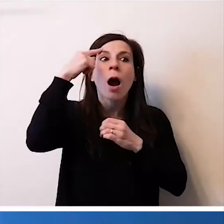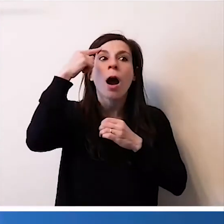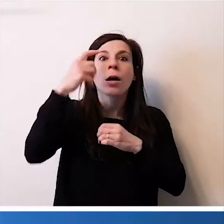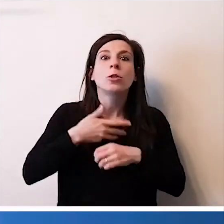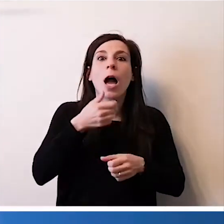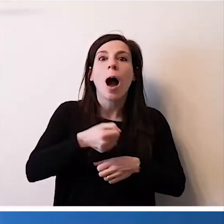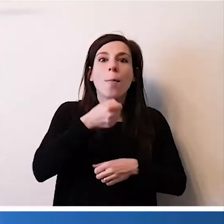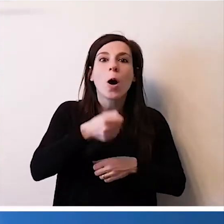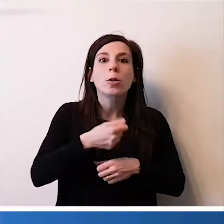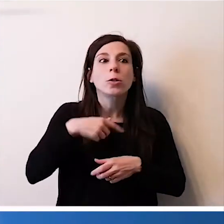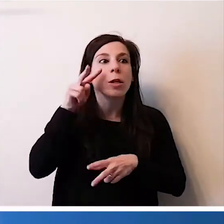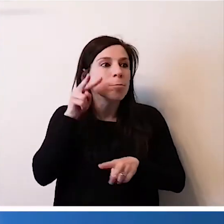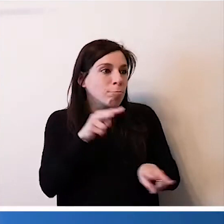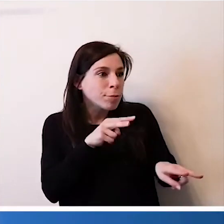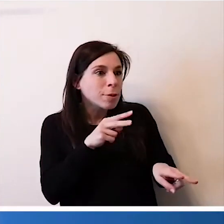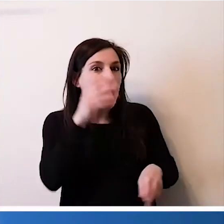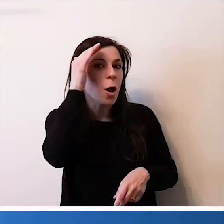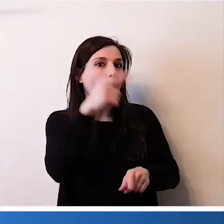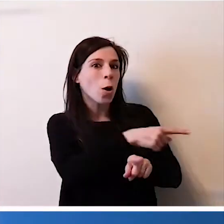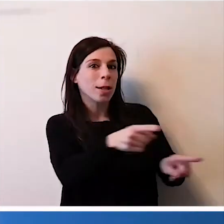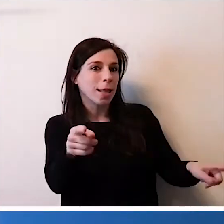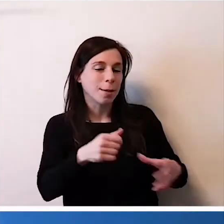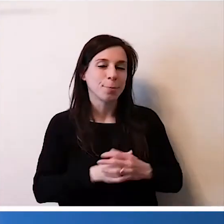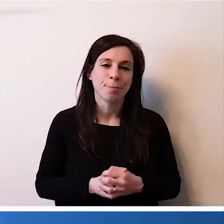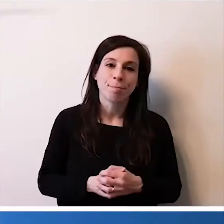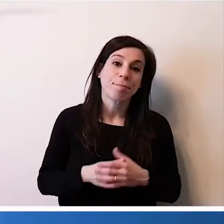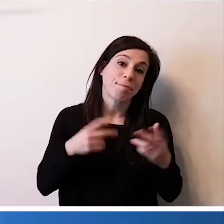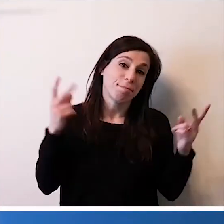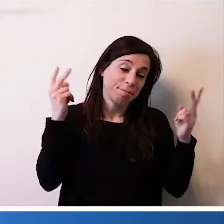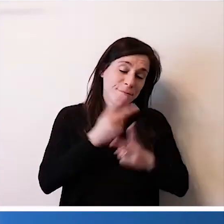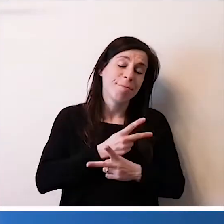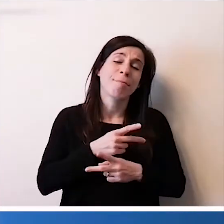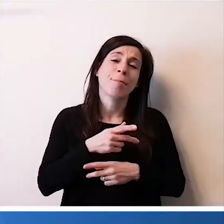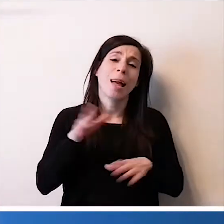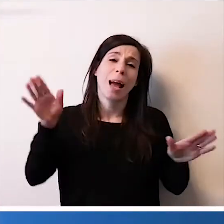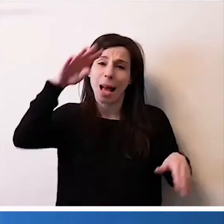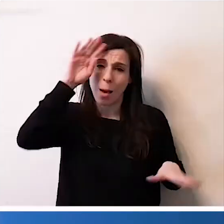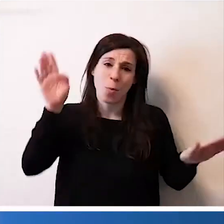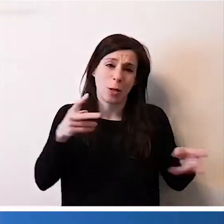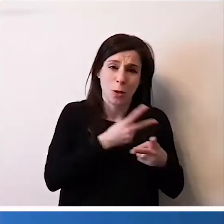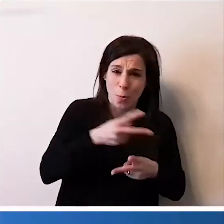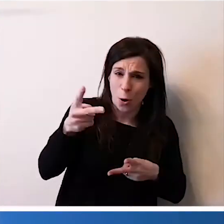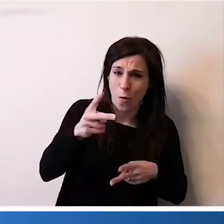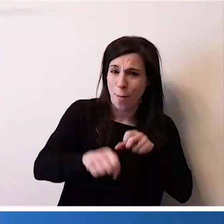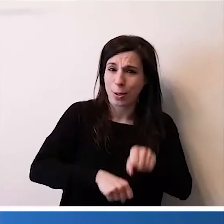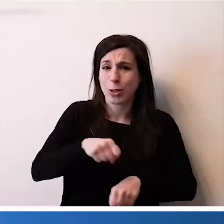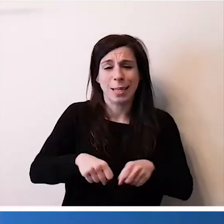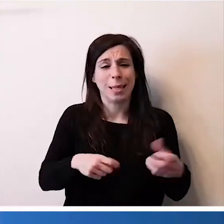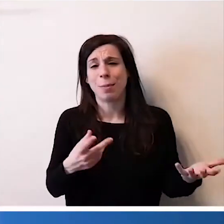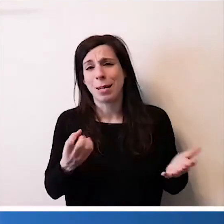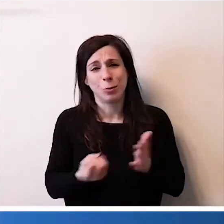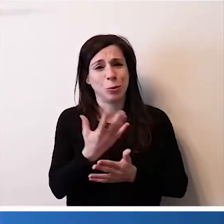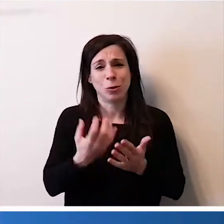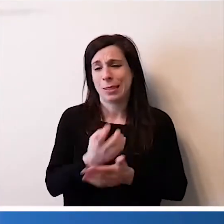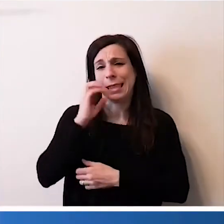Dovete sapere che nel fare queste prove successe una cosa molto strana, perché il capo degli